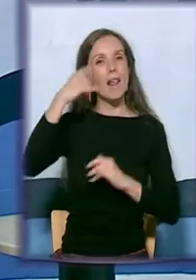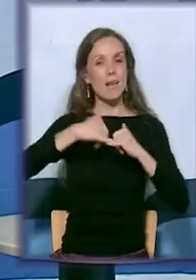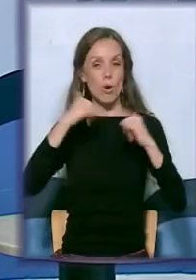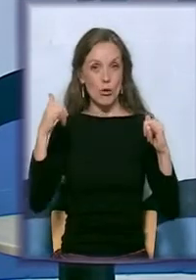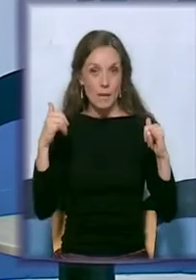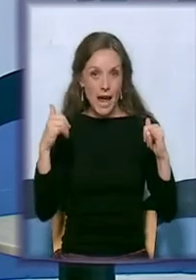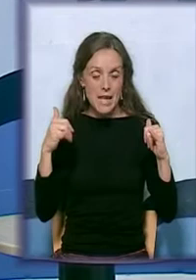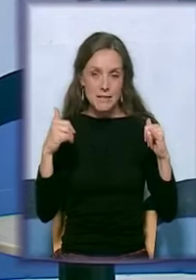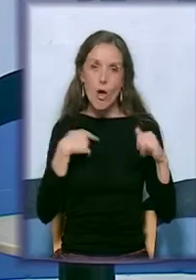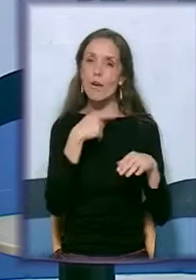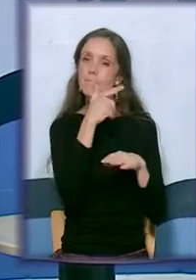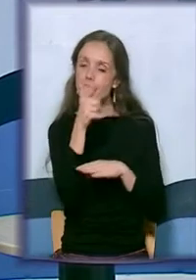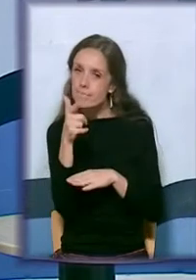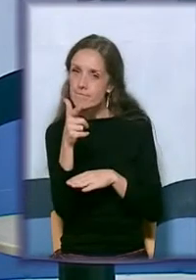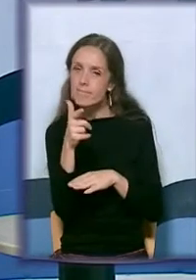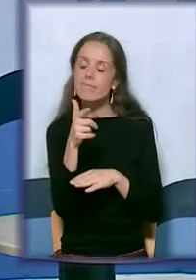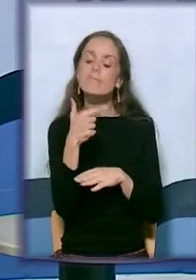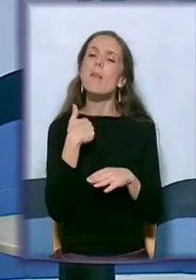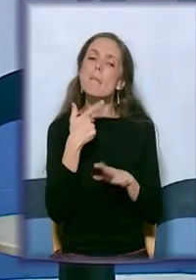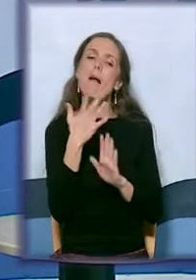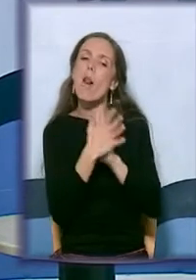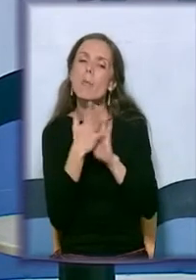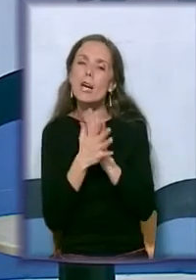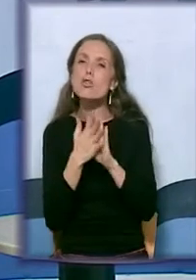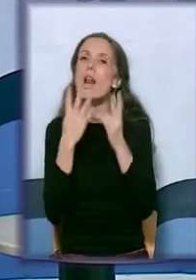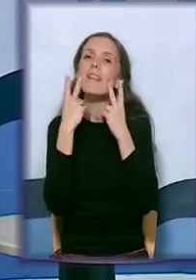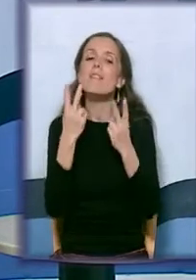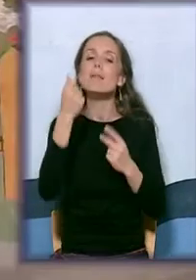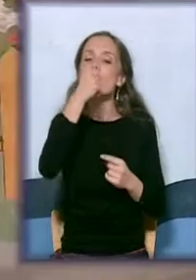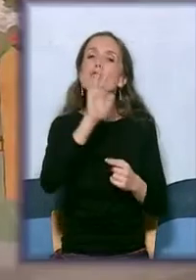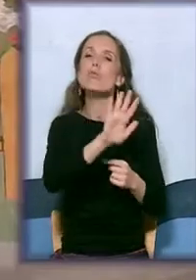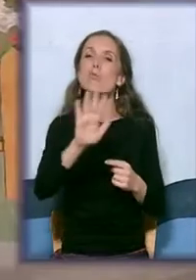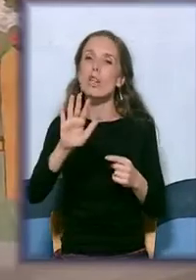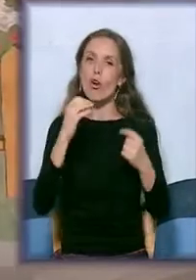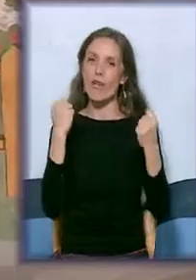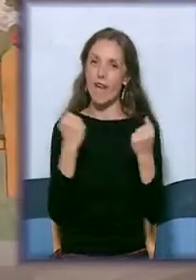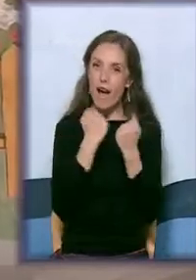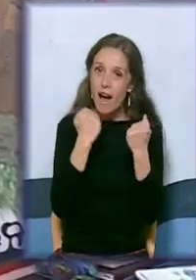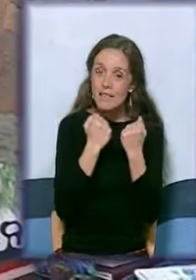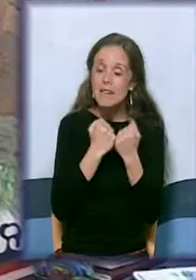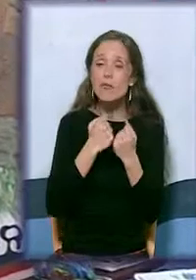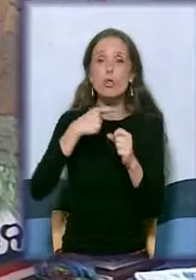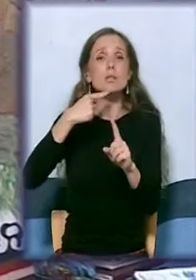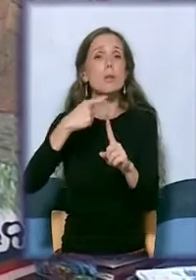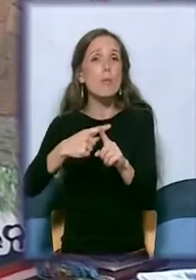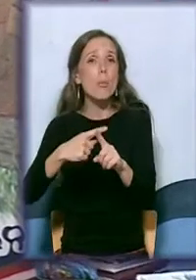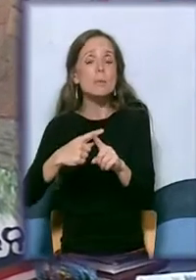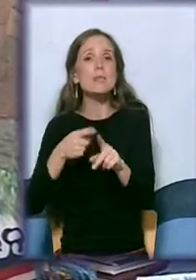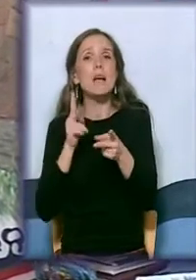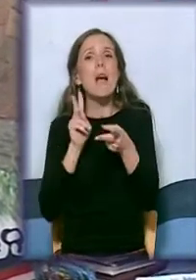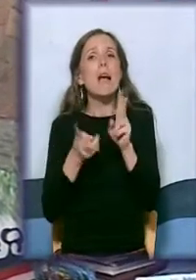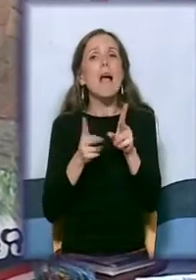smo ne samo pričali o tome šta su sve to njihove aktivnosti, već i kako i na koji način se to može